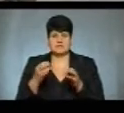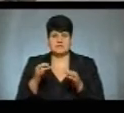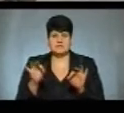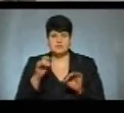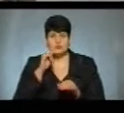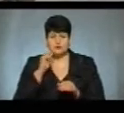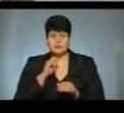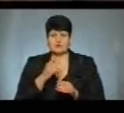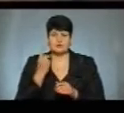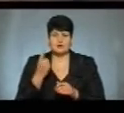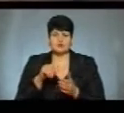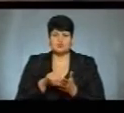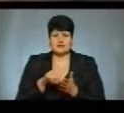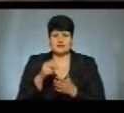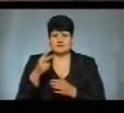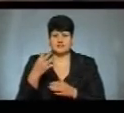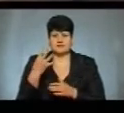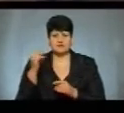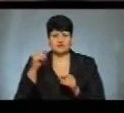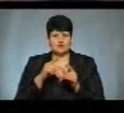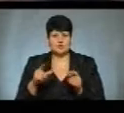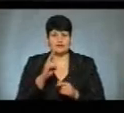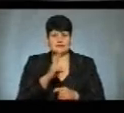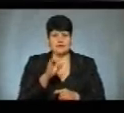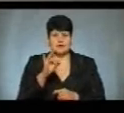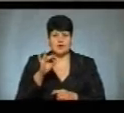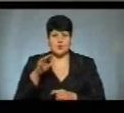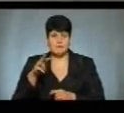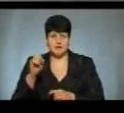учасників ланцюга єднання – учениця 24-ї школи Катерина Романська.